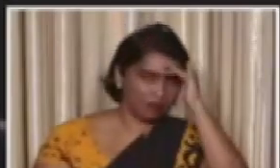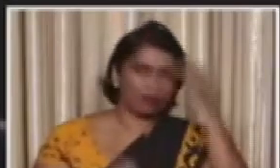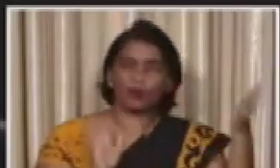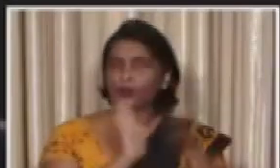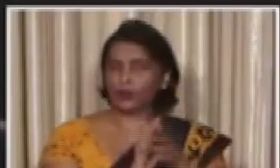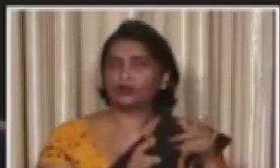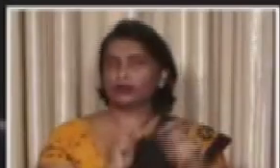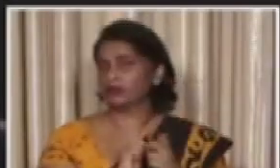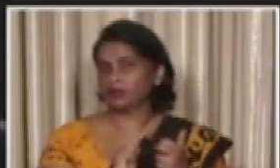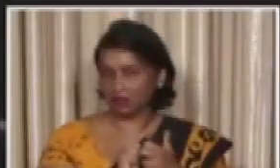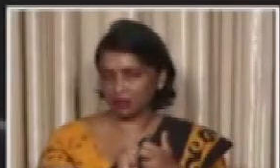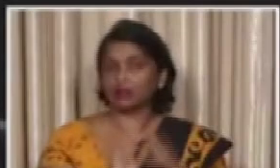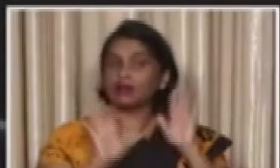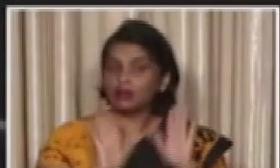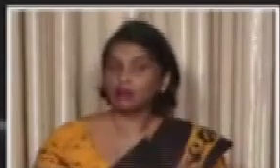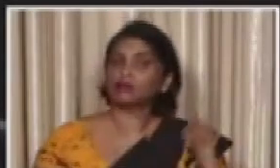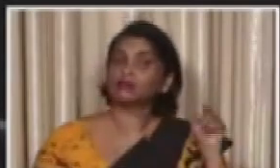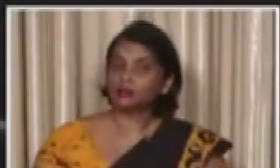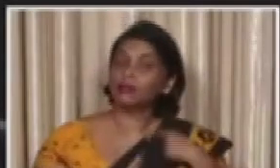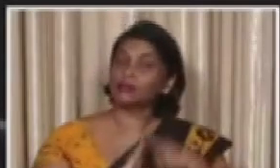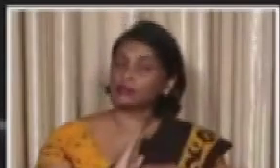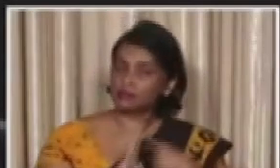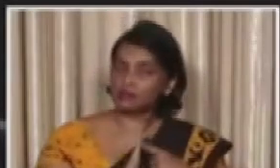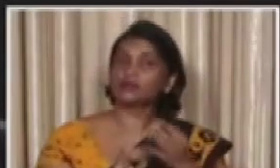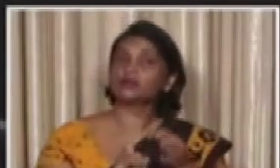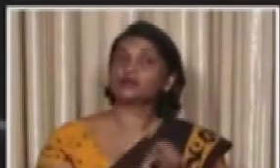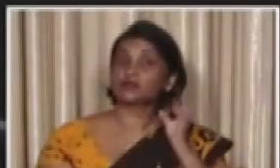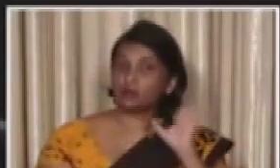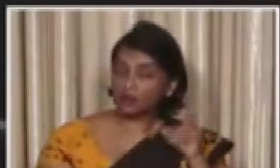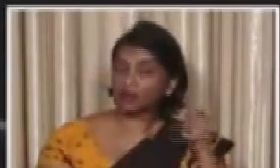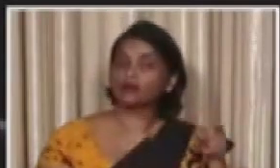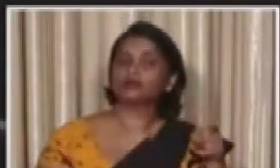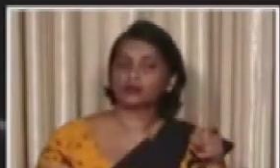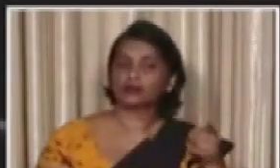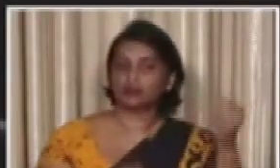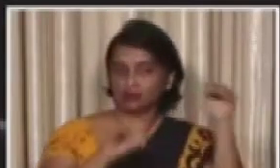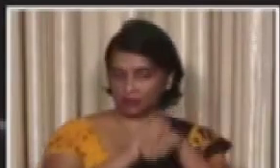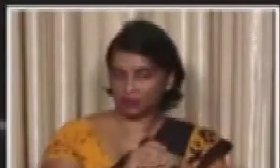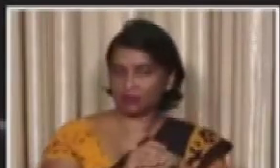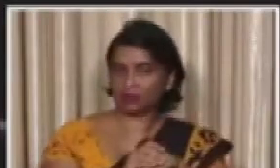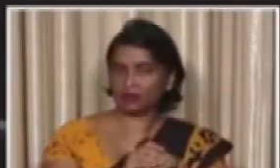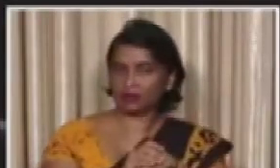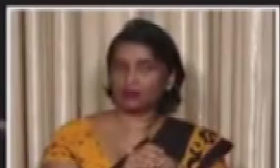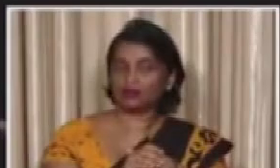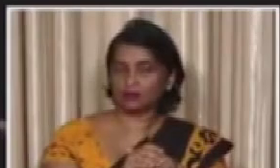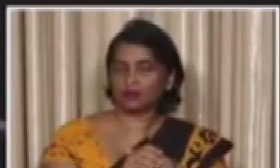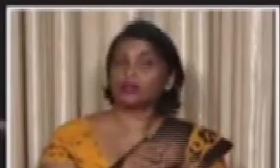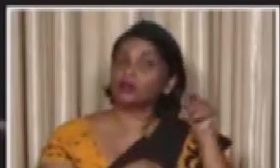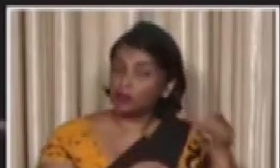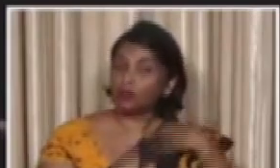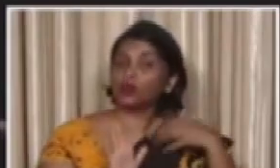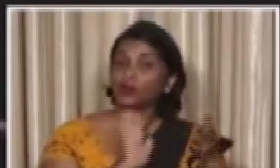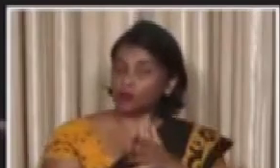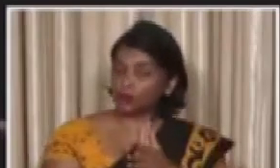ඇති වූ ආරවුල. නමුත් ඔහු මේ රටේ ජනාධිපතිවරයා වශයෙන් දැන්පත් වෙලා සිටින්නේ. ඔහුත් සමග